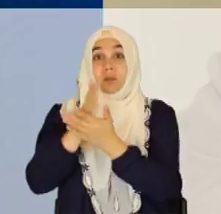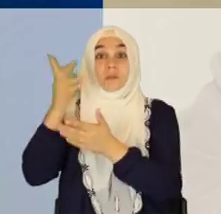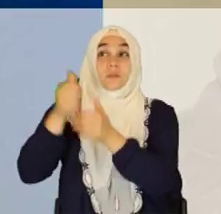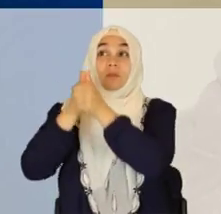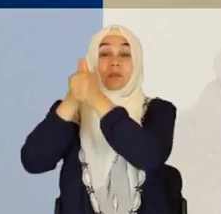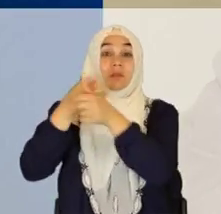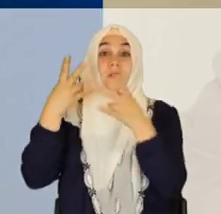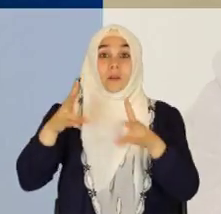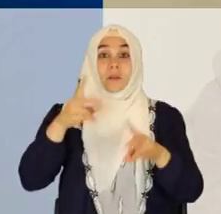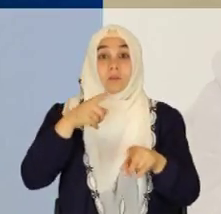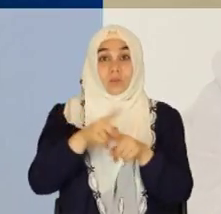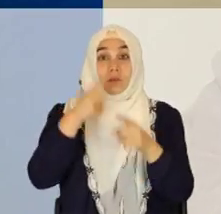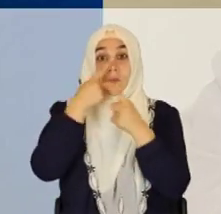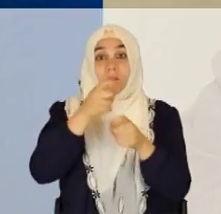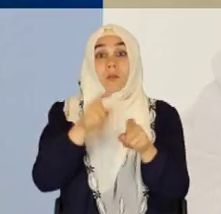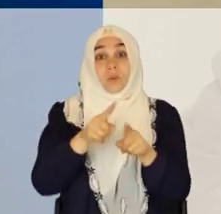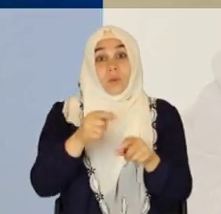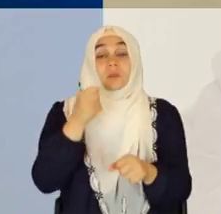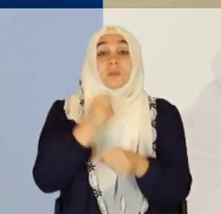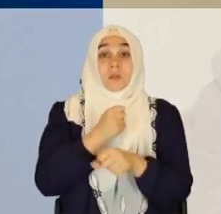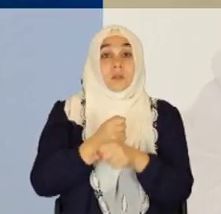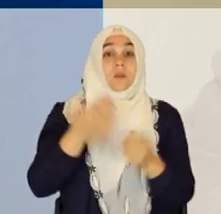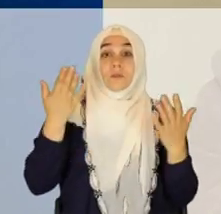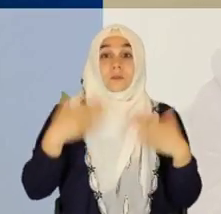bor. Shuni qilish kerak.